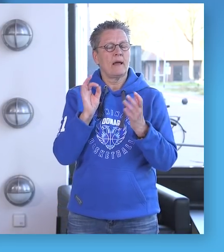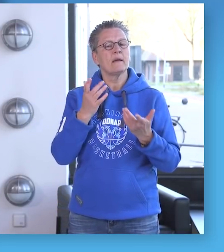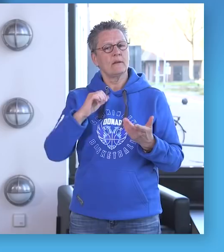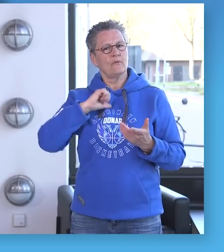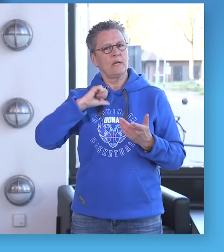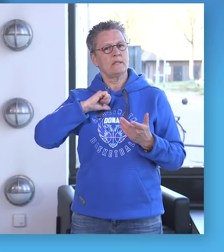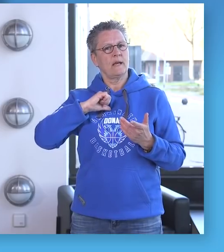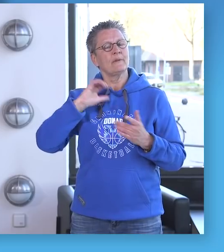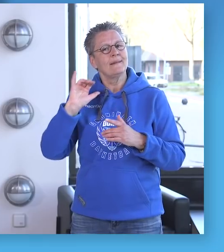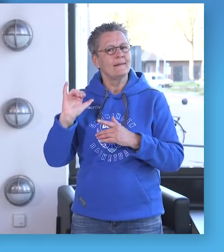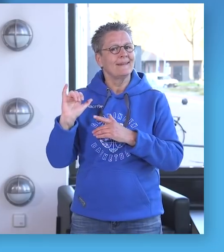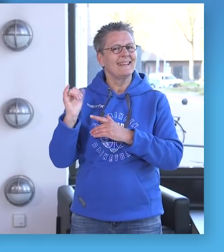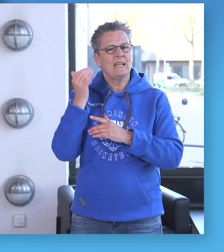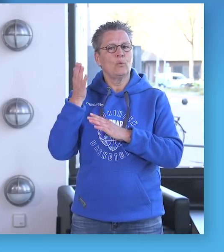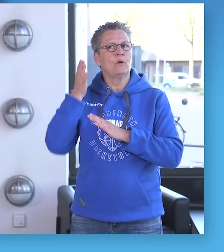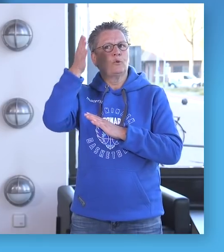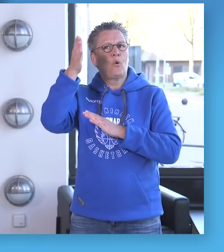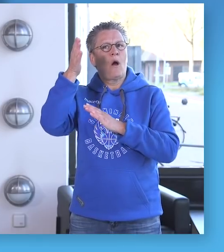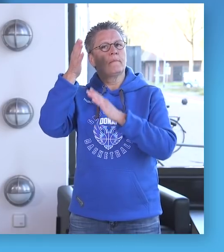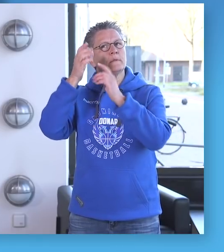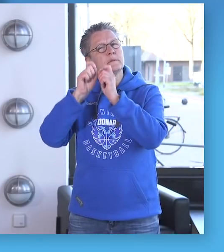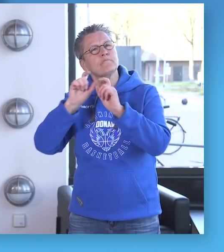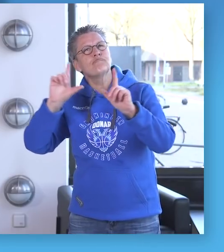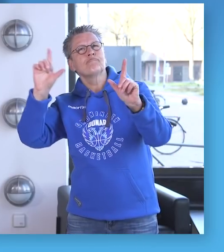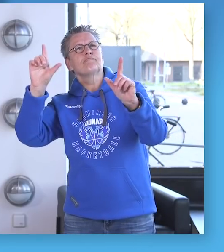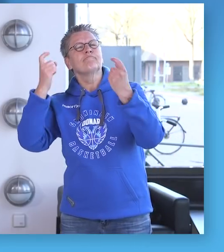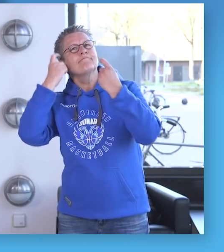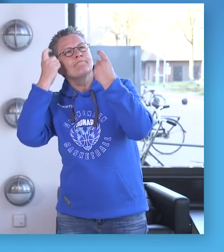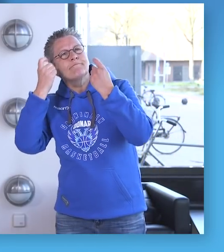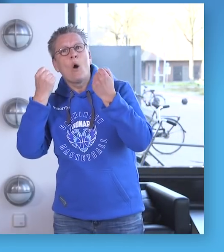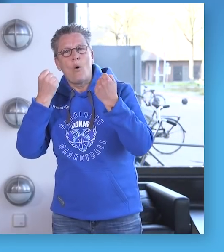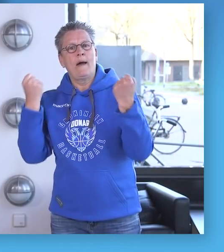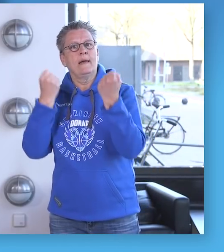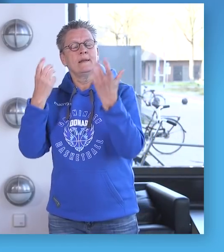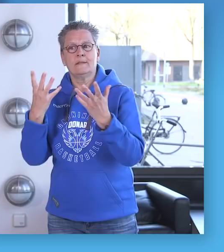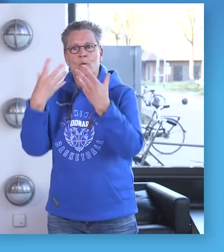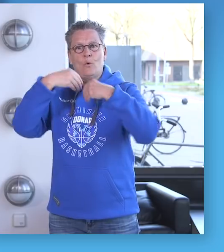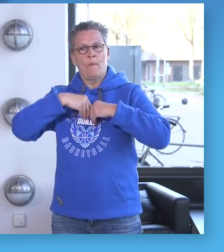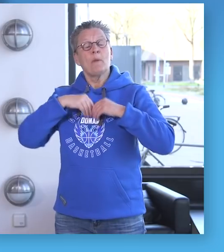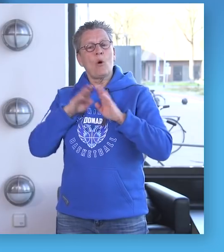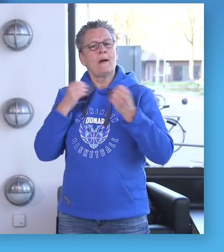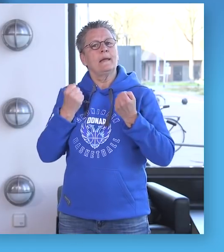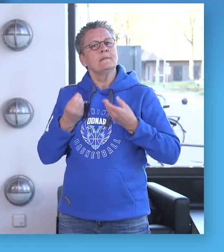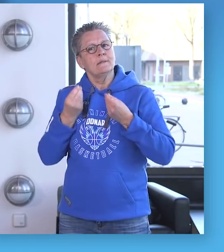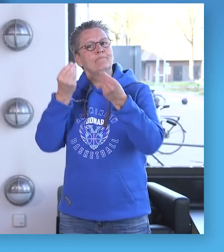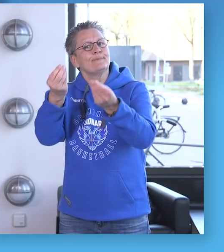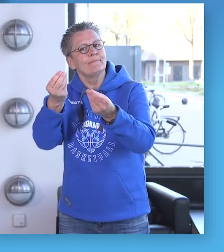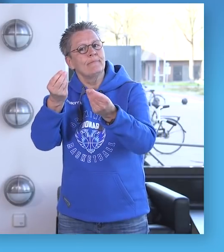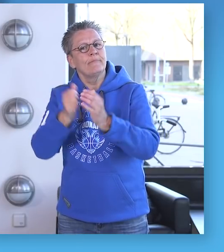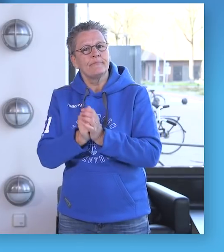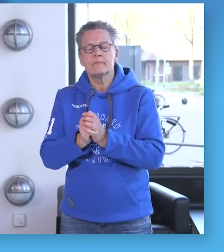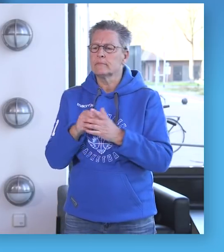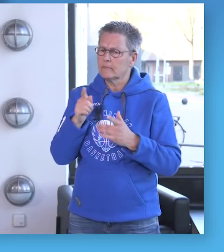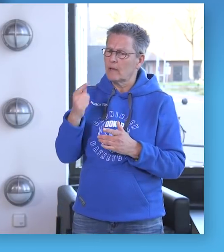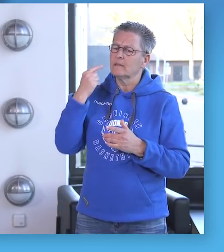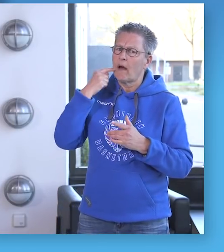een nieuwe toekomst probeert neer te zetten, waar je weer energie van krijgt en waar je energie kunt stoppen. Ja. En hoe vul jij je